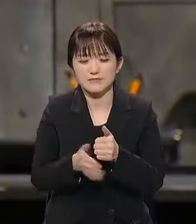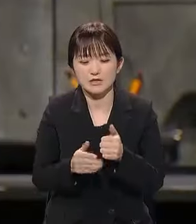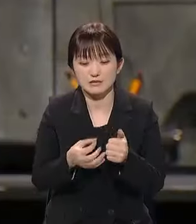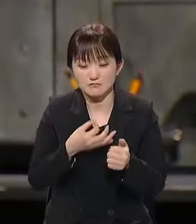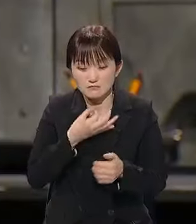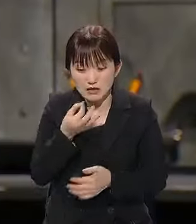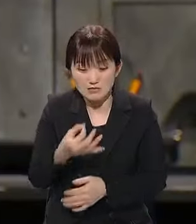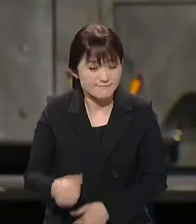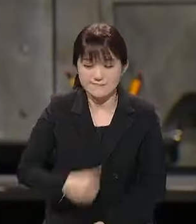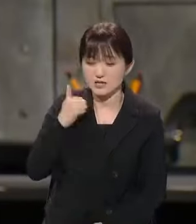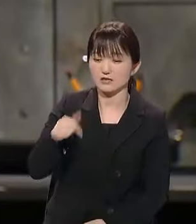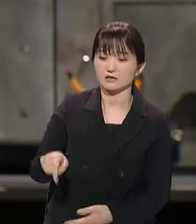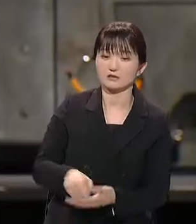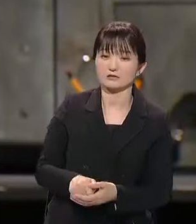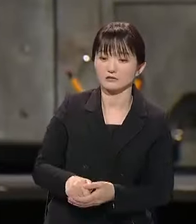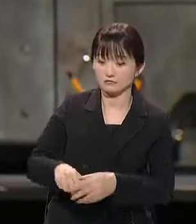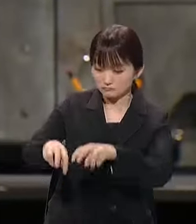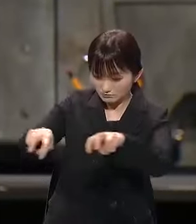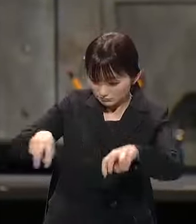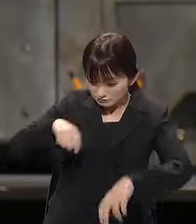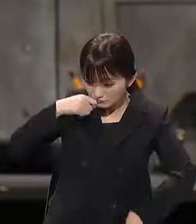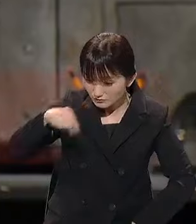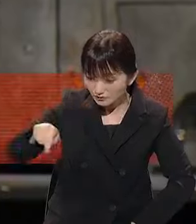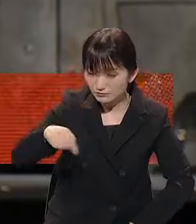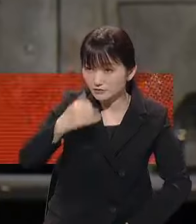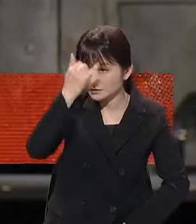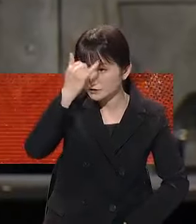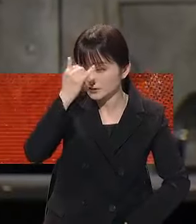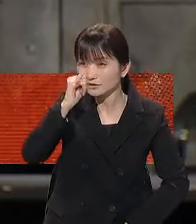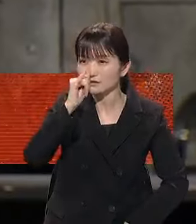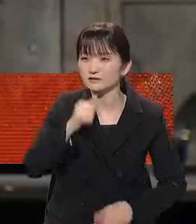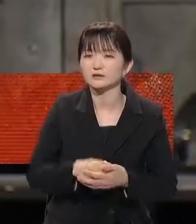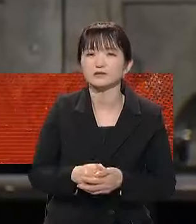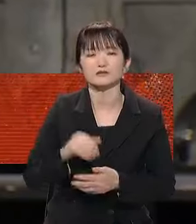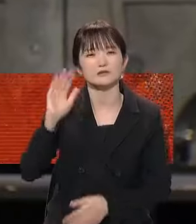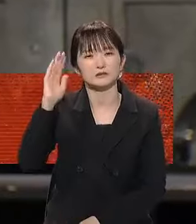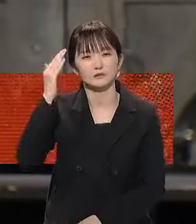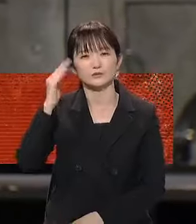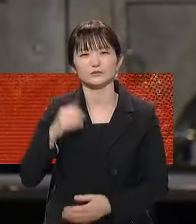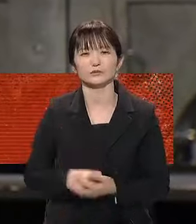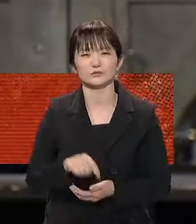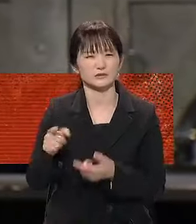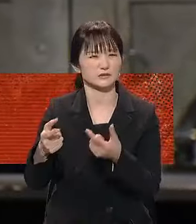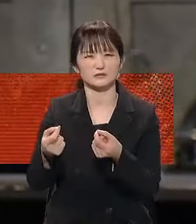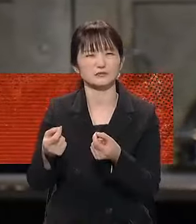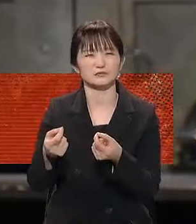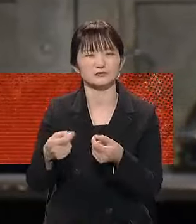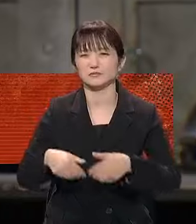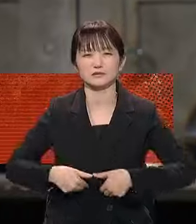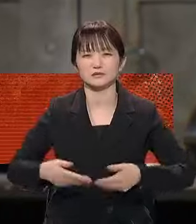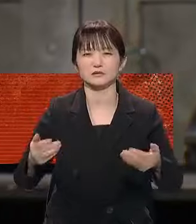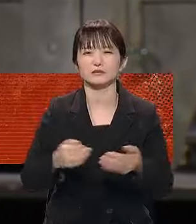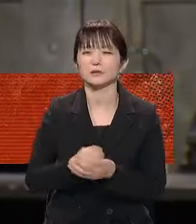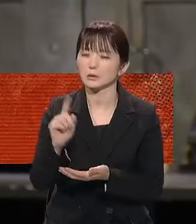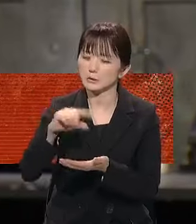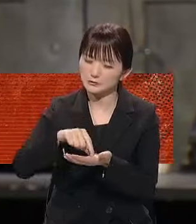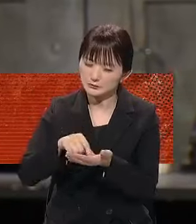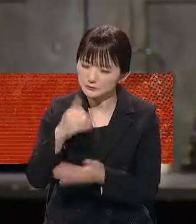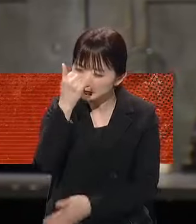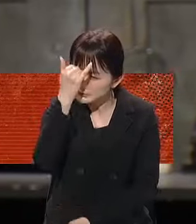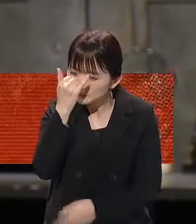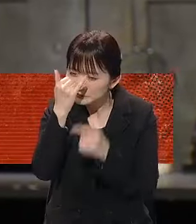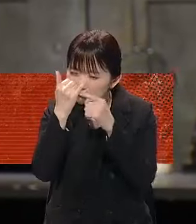그래서 저희 밥상에서는 사실 그 지켜야 될 부분 뭐 지금 요즘은 굳이 그럴 필요 없지만 최소한의 어떤 예의 중에